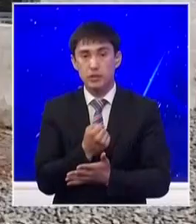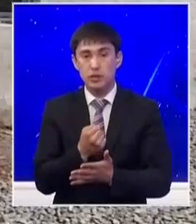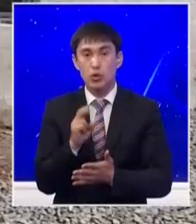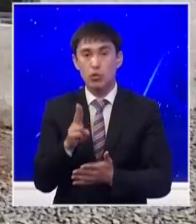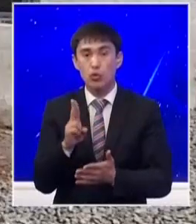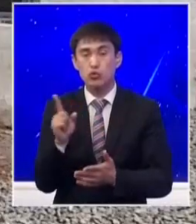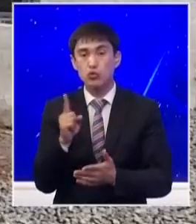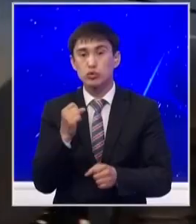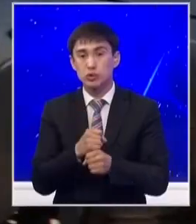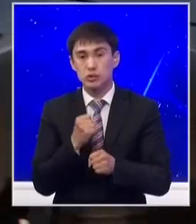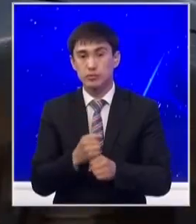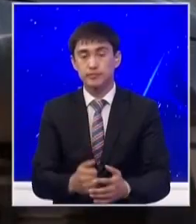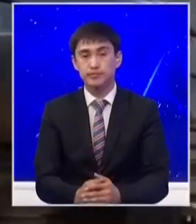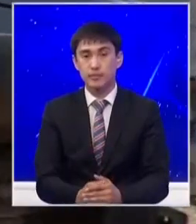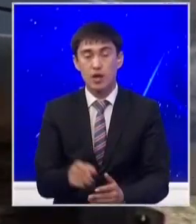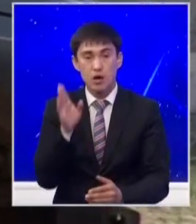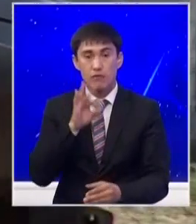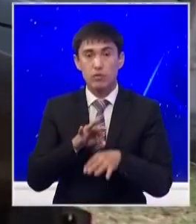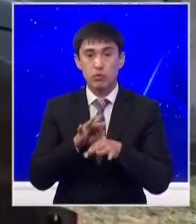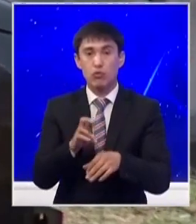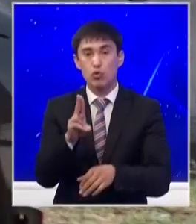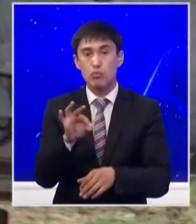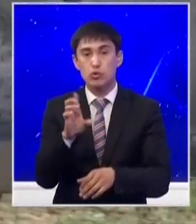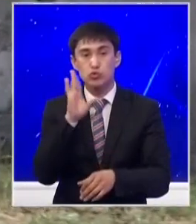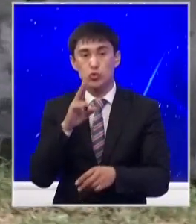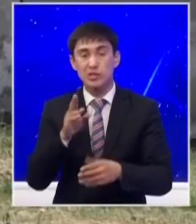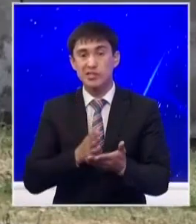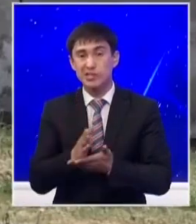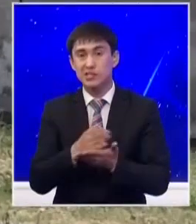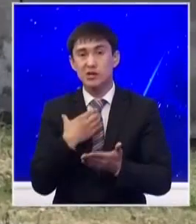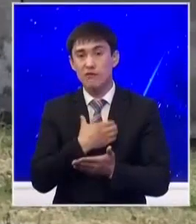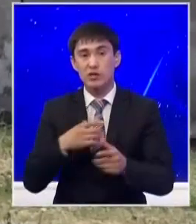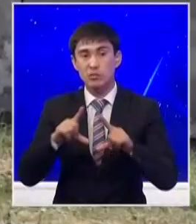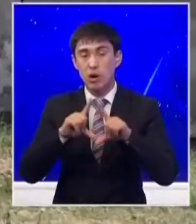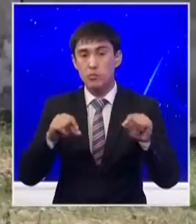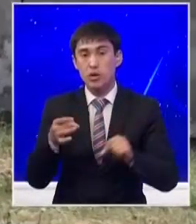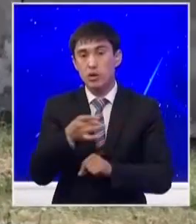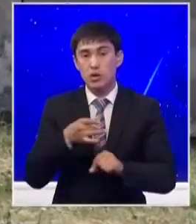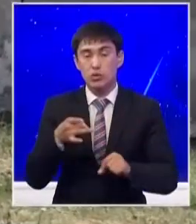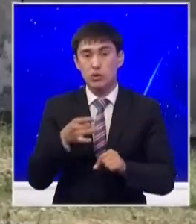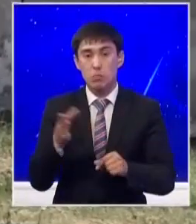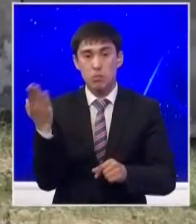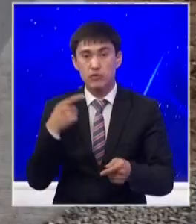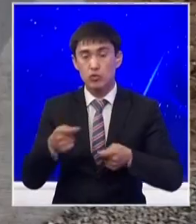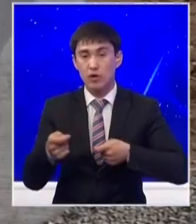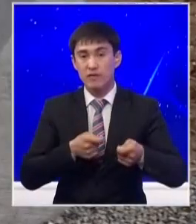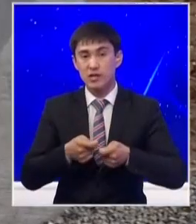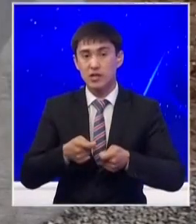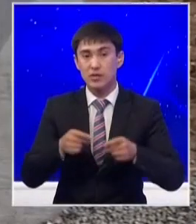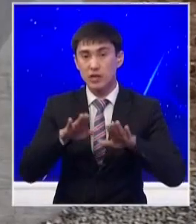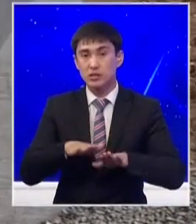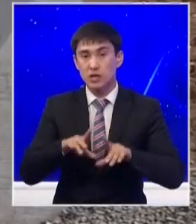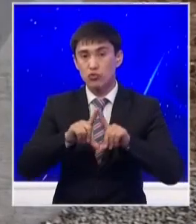кто что сделал. Водопровод Курунбельсу является стратегически важным объектом района. Бывший руководитель